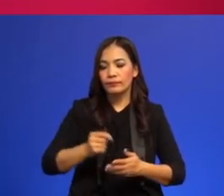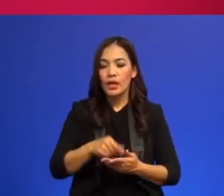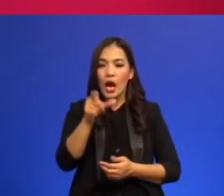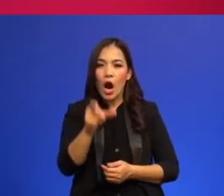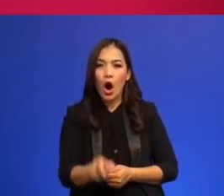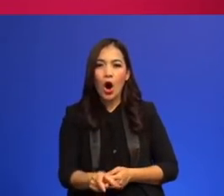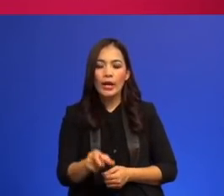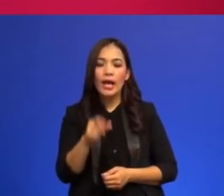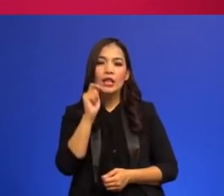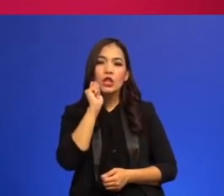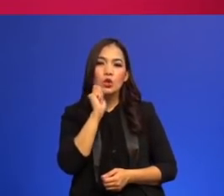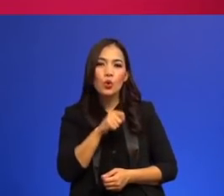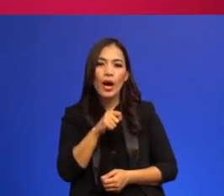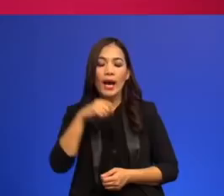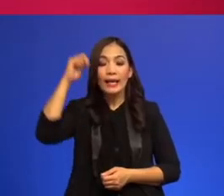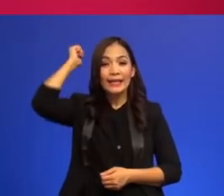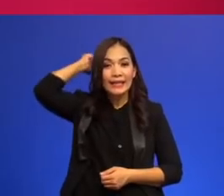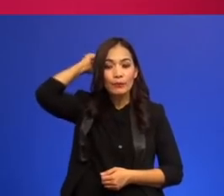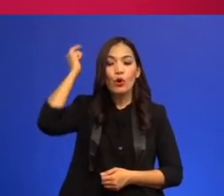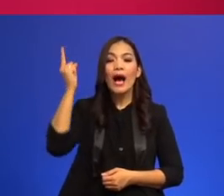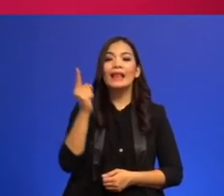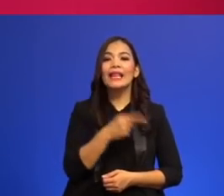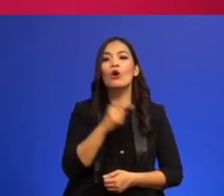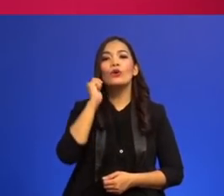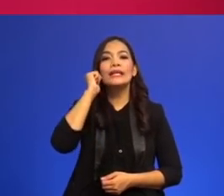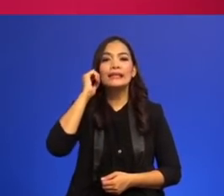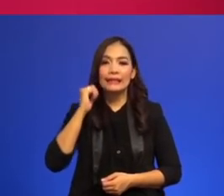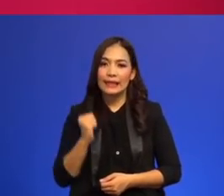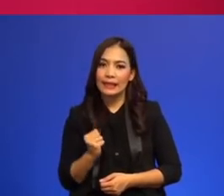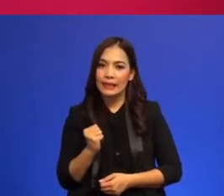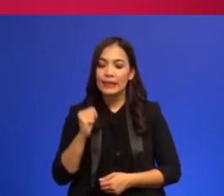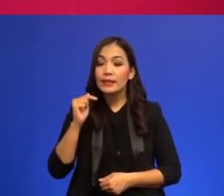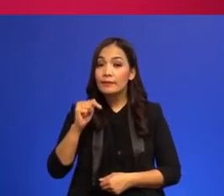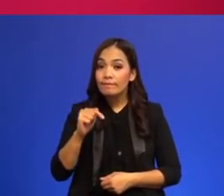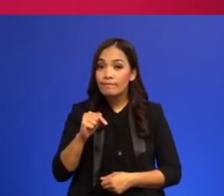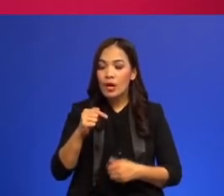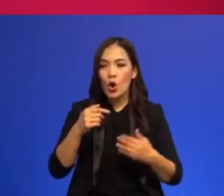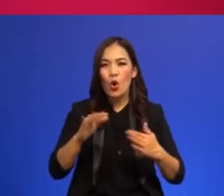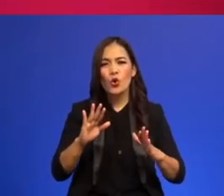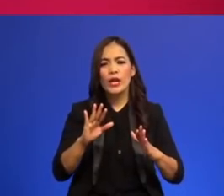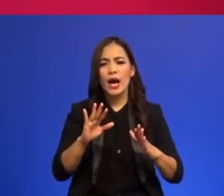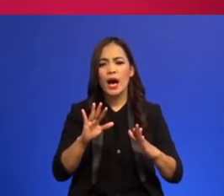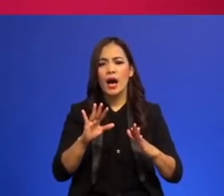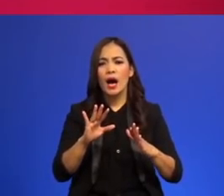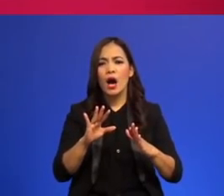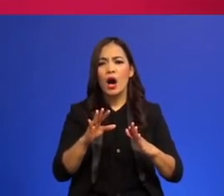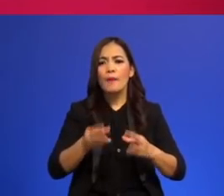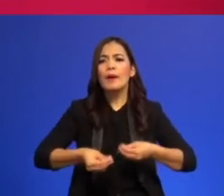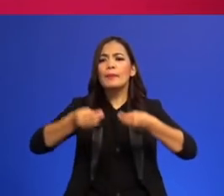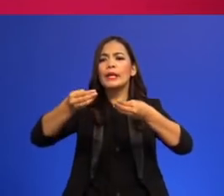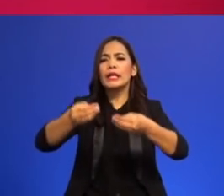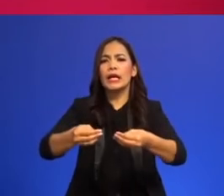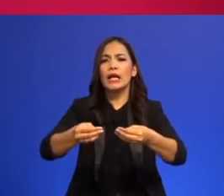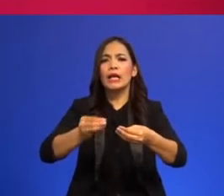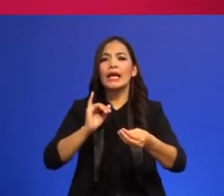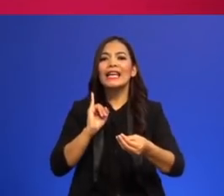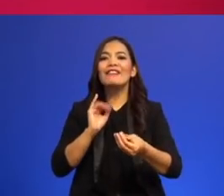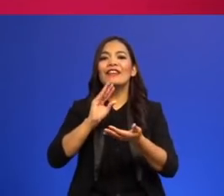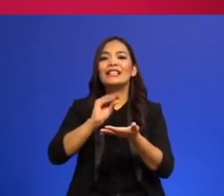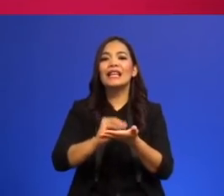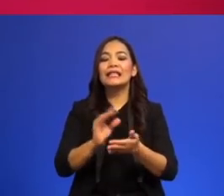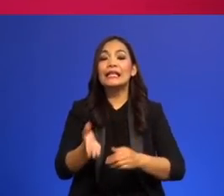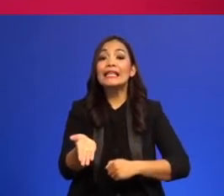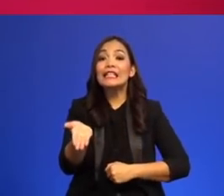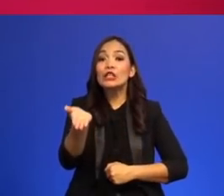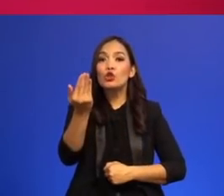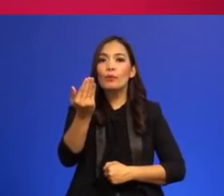Orang tua si ibu atau wanita atau istri ini sudah menginvestasikan hidupnya untuk anaknya, apalagi kalau